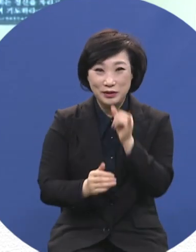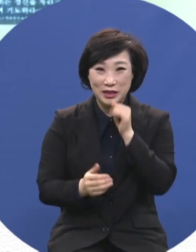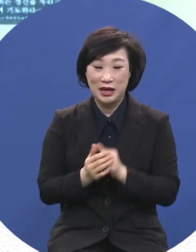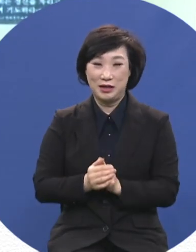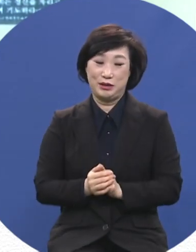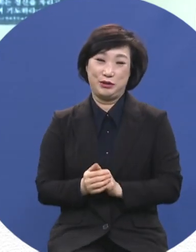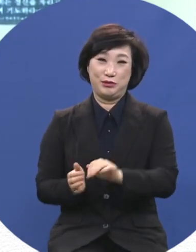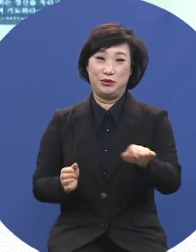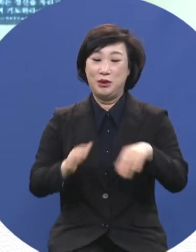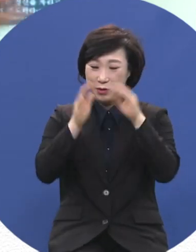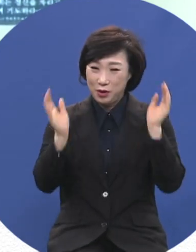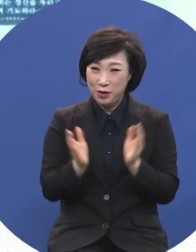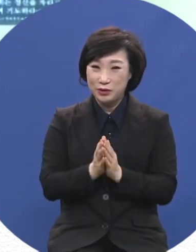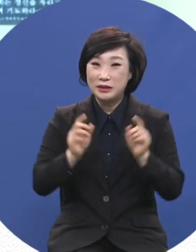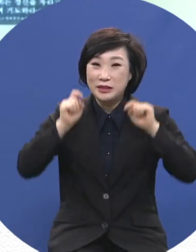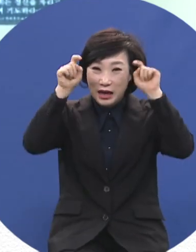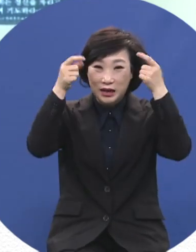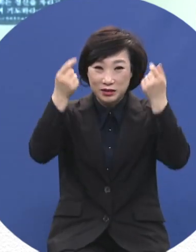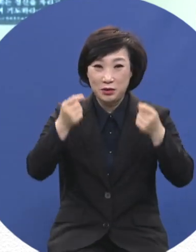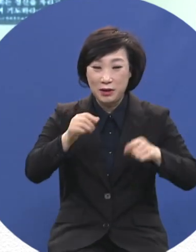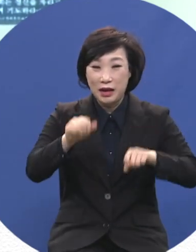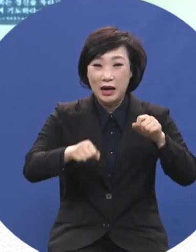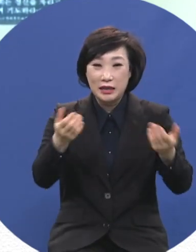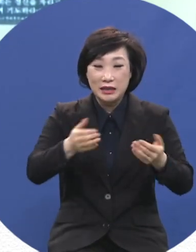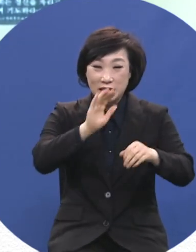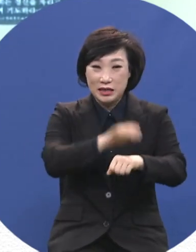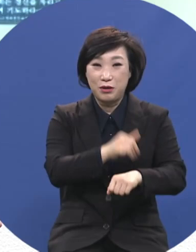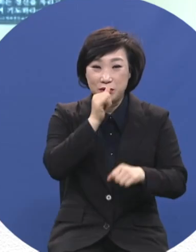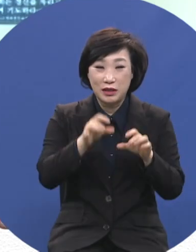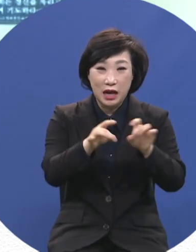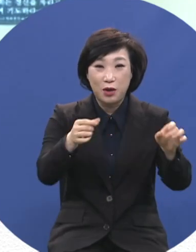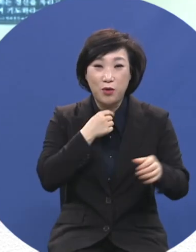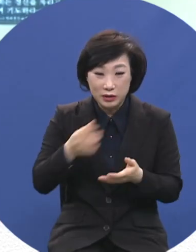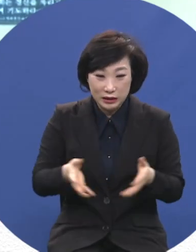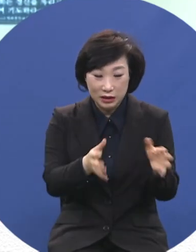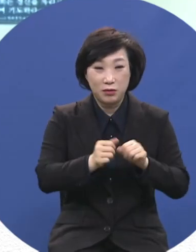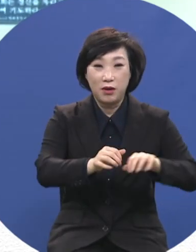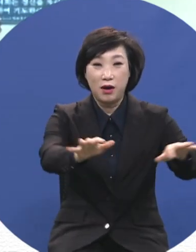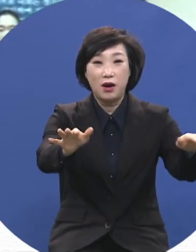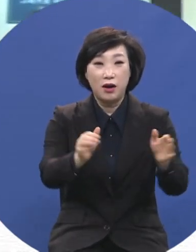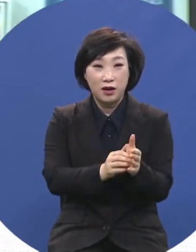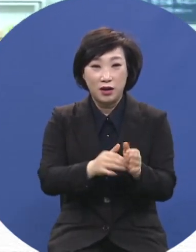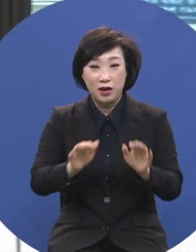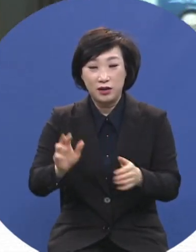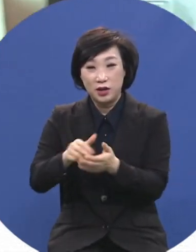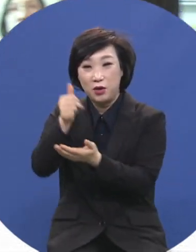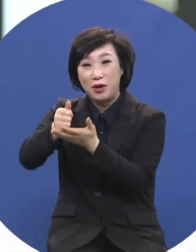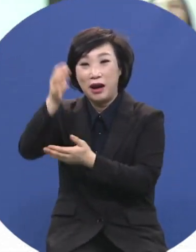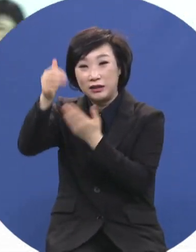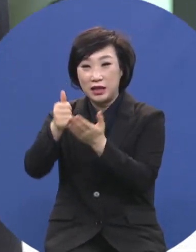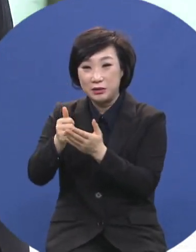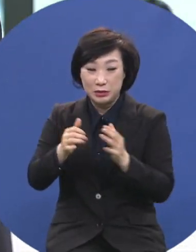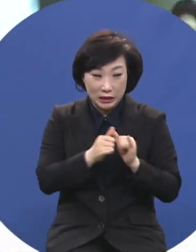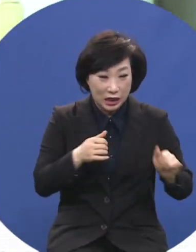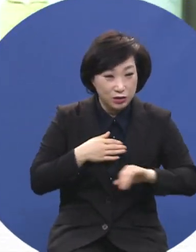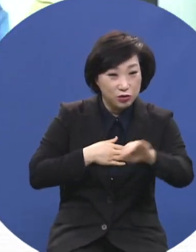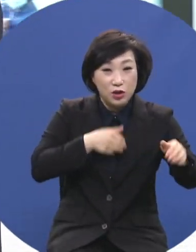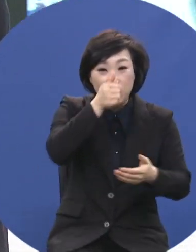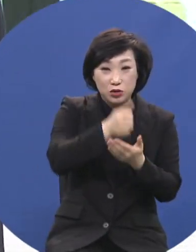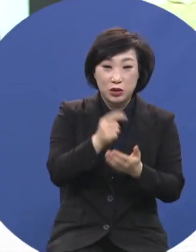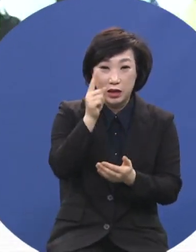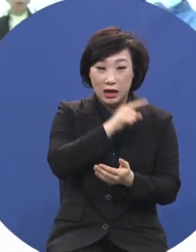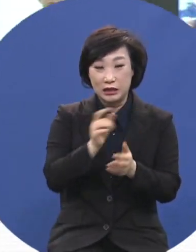입었도다. 우리는 다양 같아도 그렇다하여 각기 제 길로 갔거늘 여호와께서는 무리의